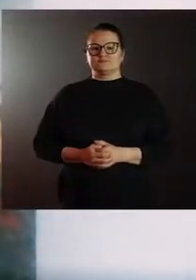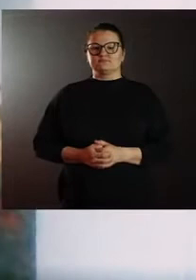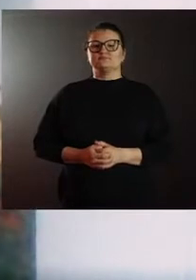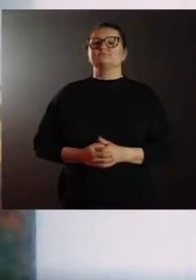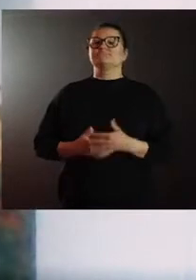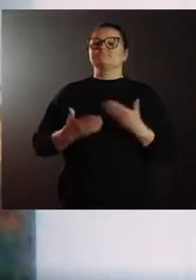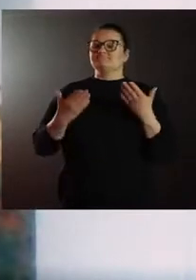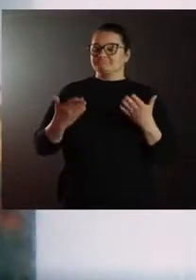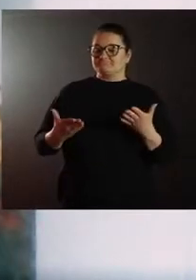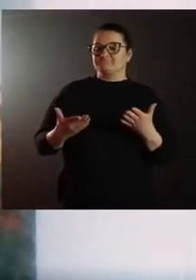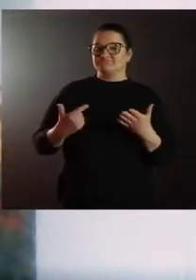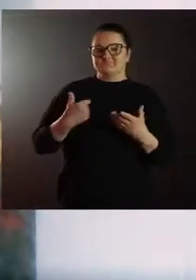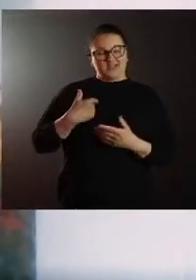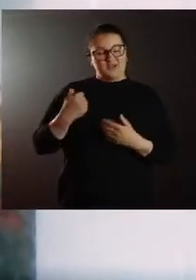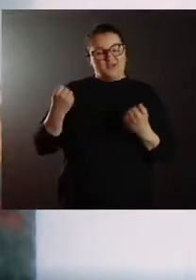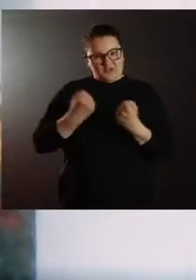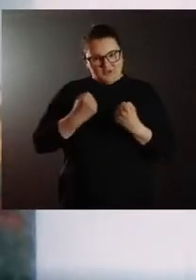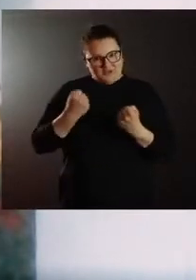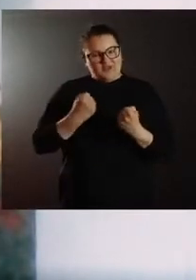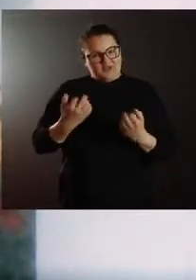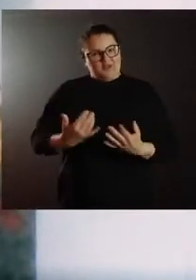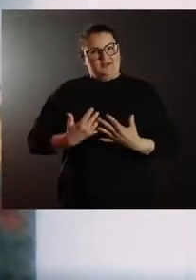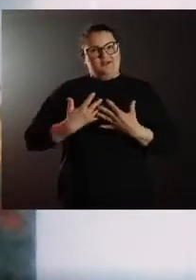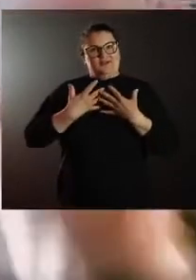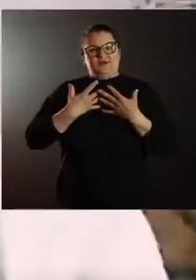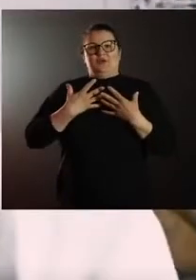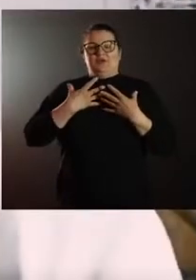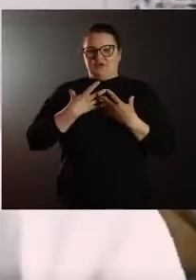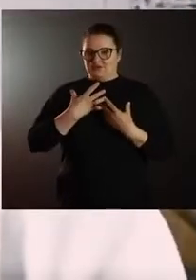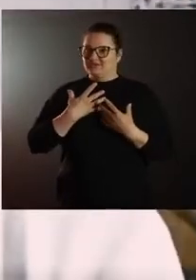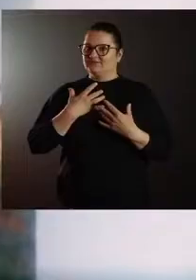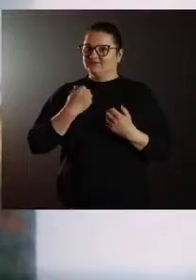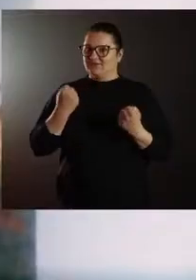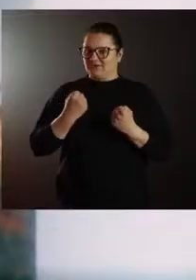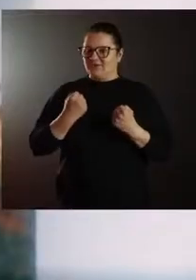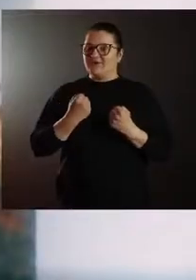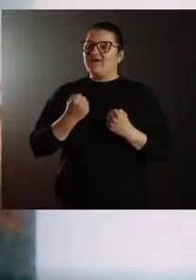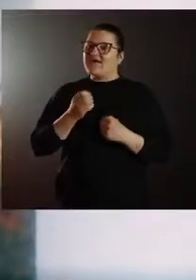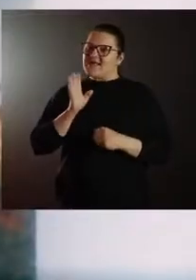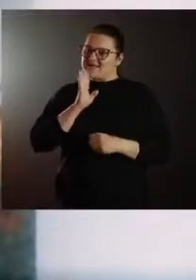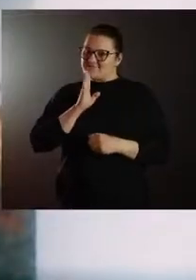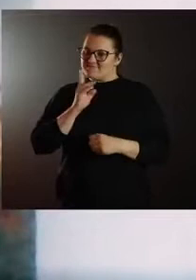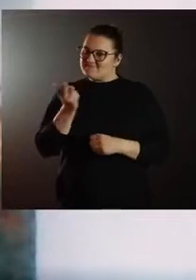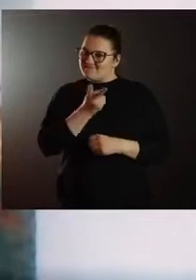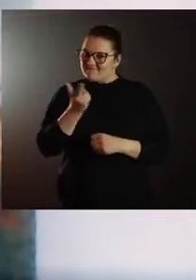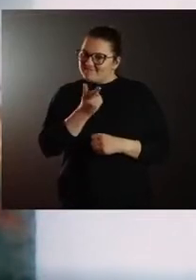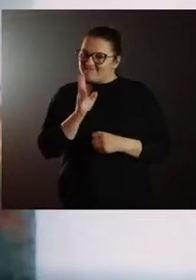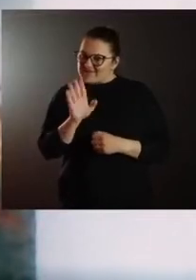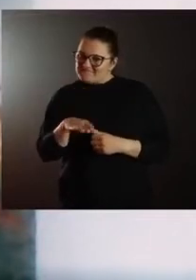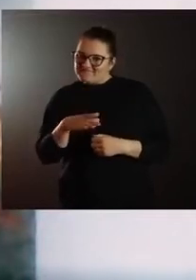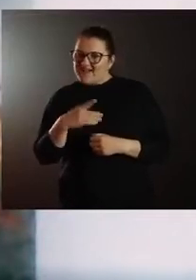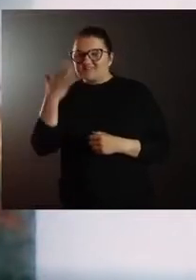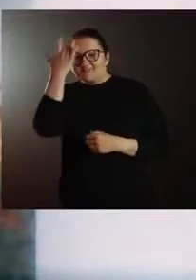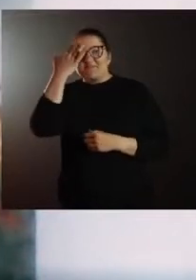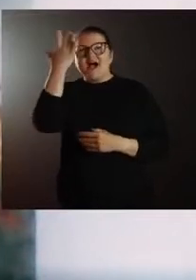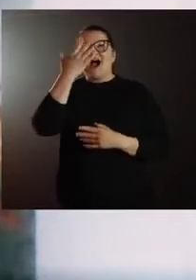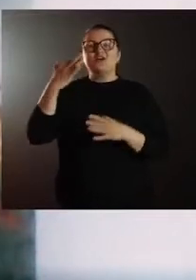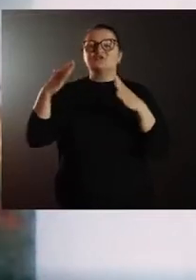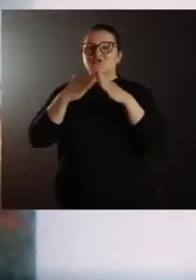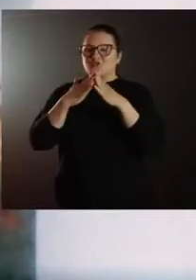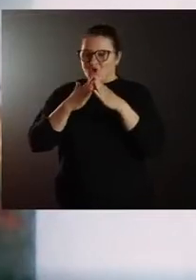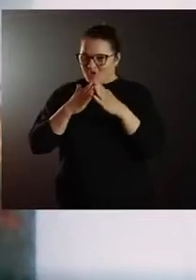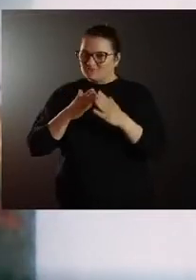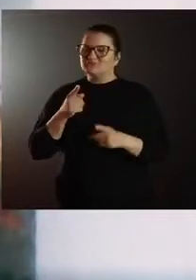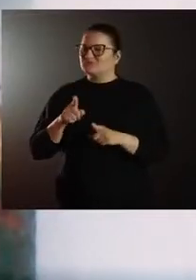sawickim i Agatą Tomasza z kończy Dzień dobry państwu Dzień dobry Cześć Cześć kochani Chcę porozmawiać o